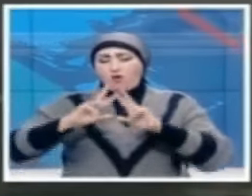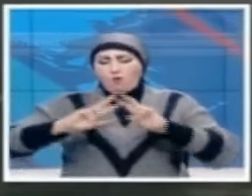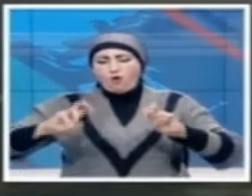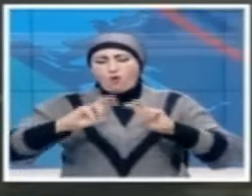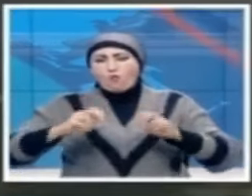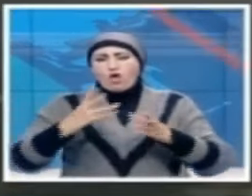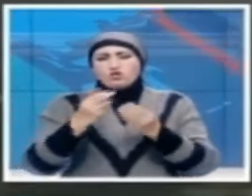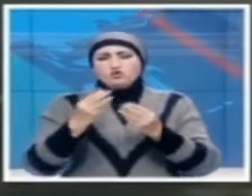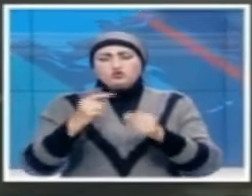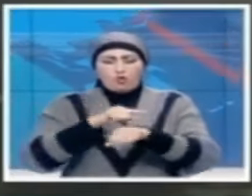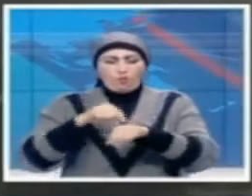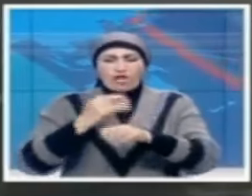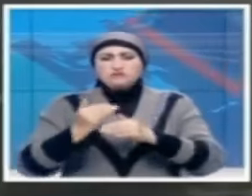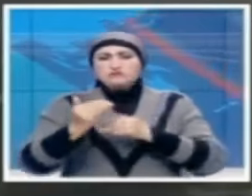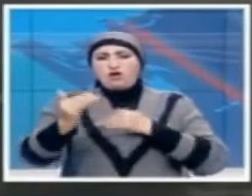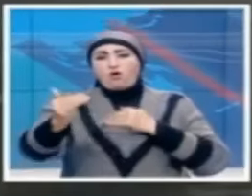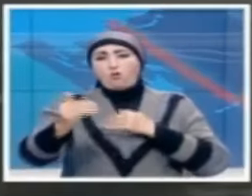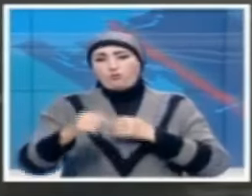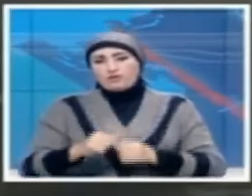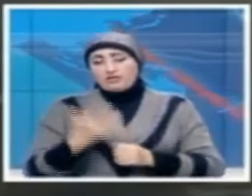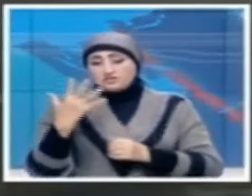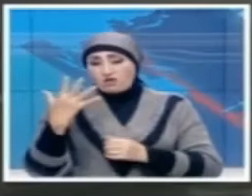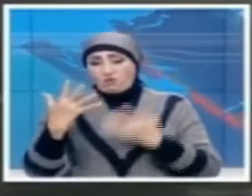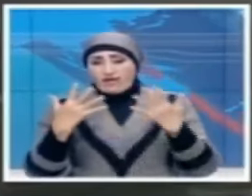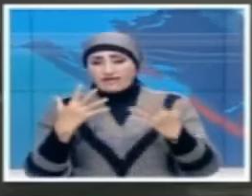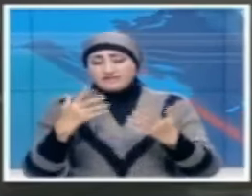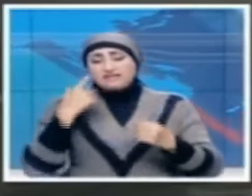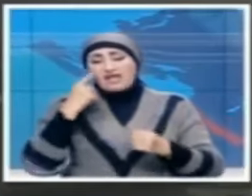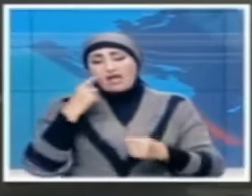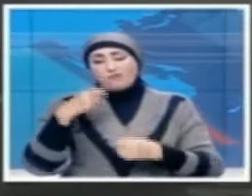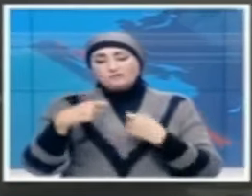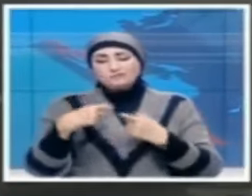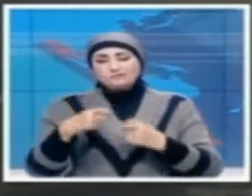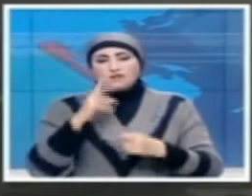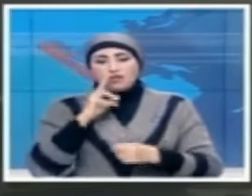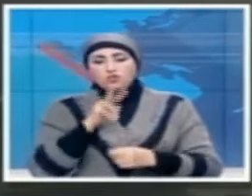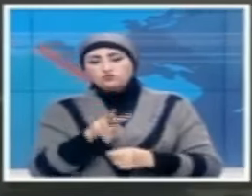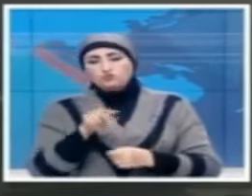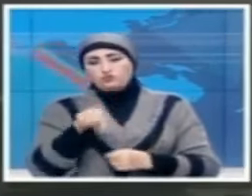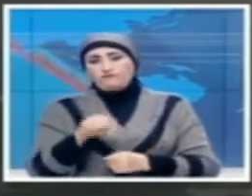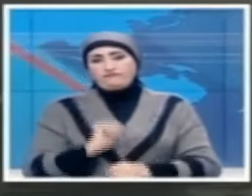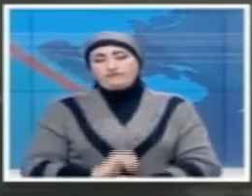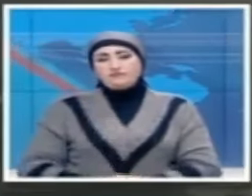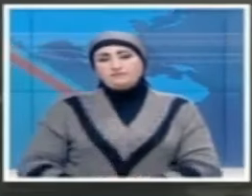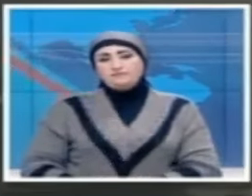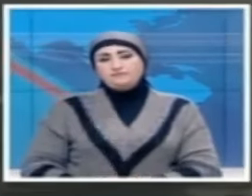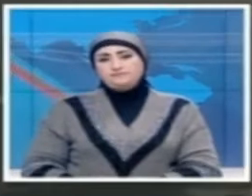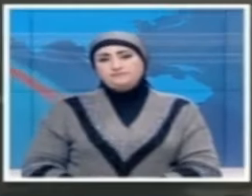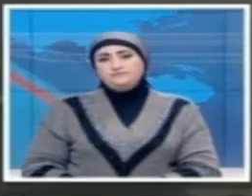وسواء بطريقة يدوية أو بطريقة إلكترونية مرافقة لهذه الشاحنات حتى دخول.